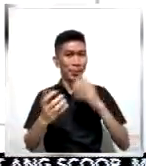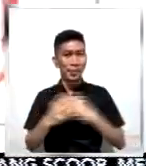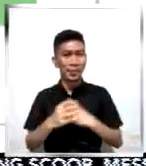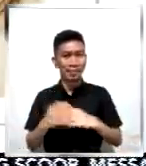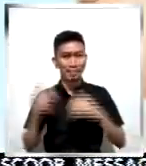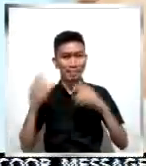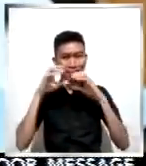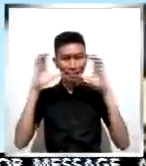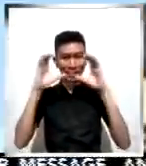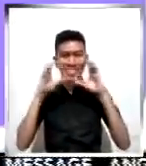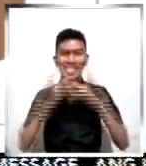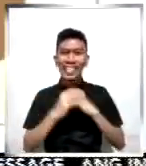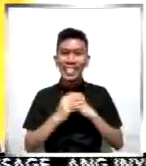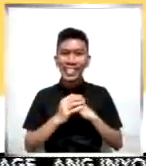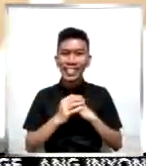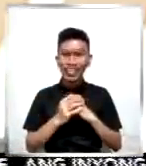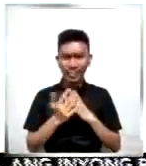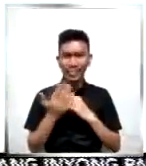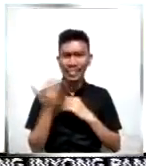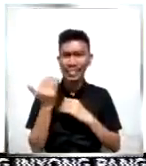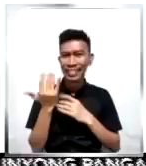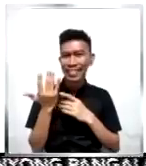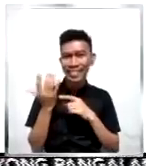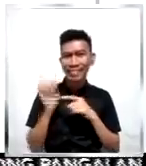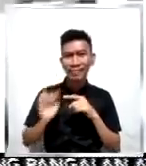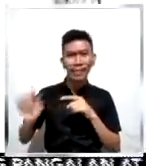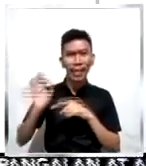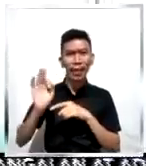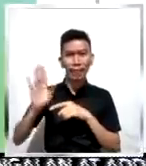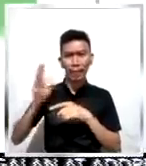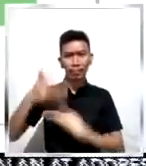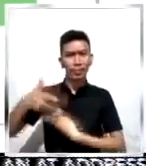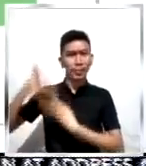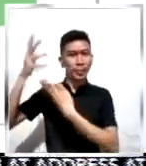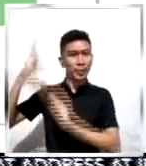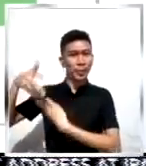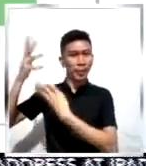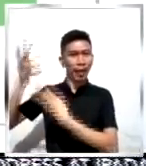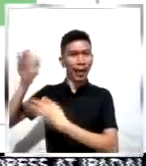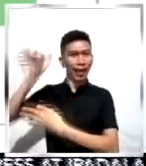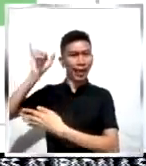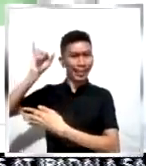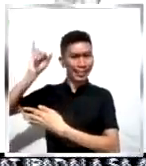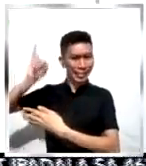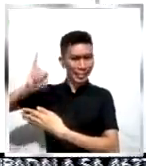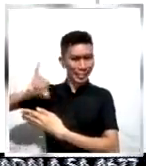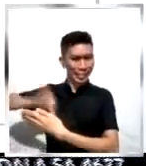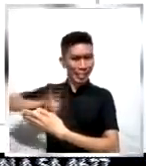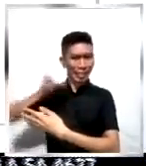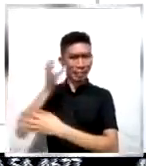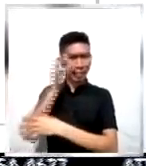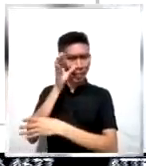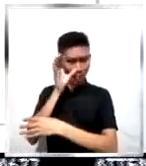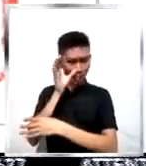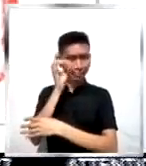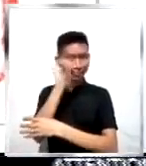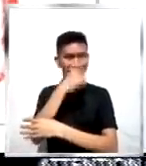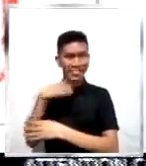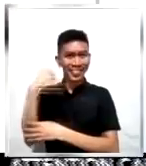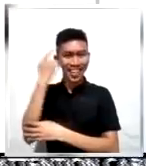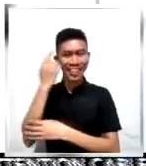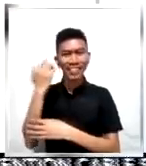nang halos lahat ng mga ka-FB mo, nag-mistulang cartoons na? Ava, ava,